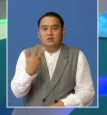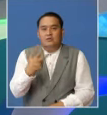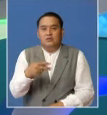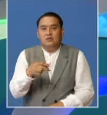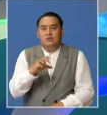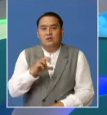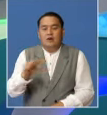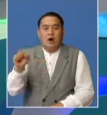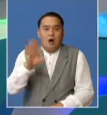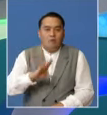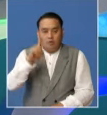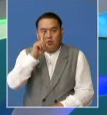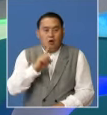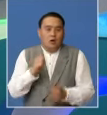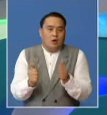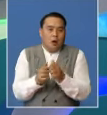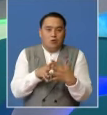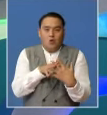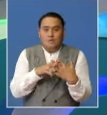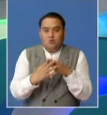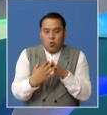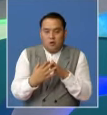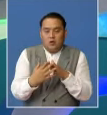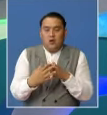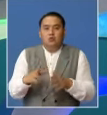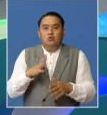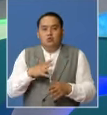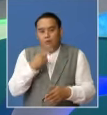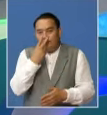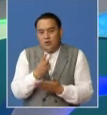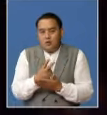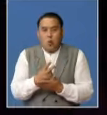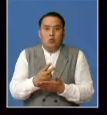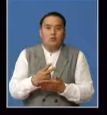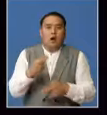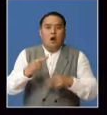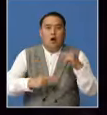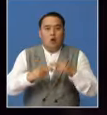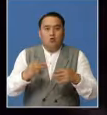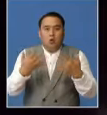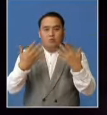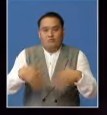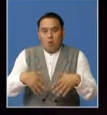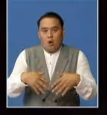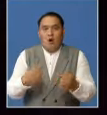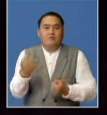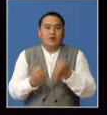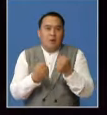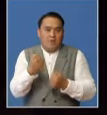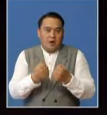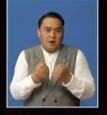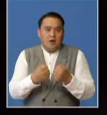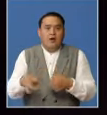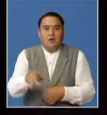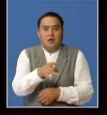произошел 23 августа близ поселка Пограничник. Судя по кадрам, бетонная конструкция накрыла грузовую часть автомобиля.